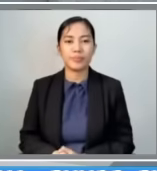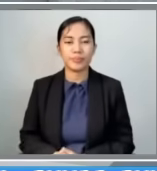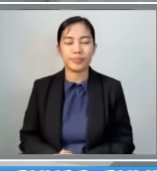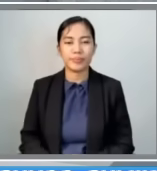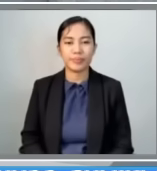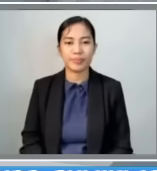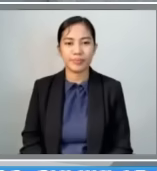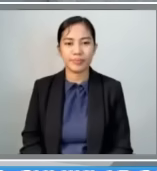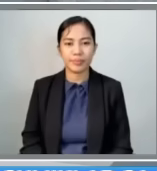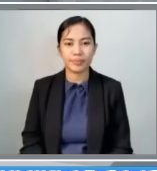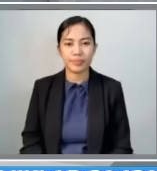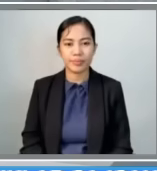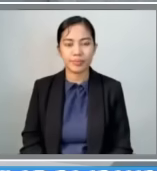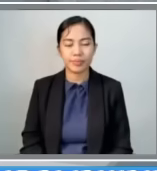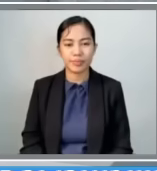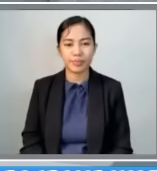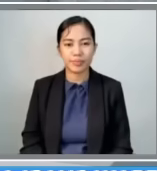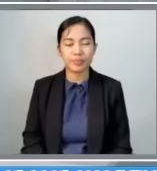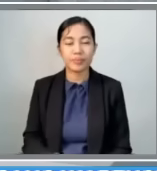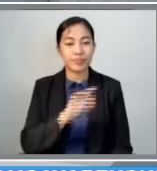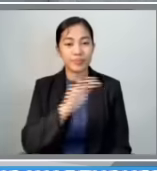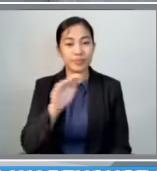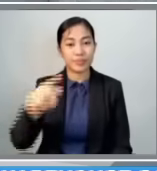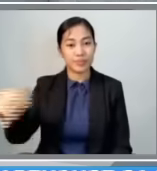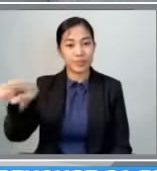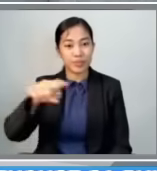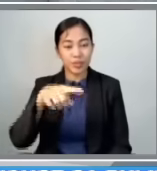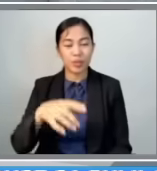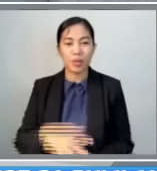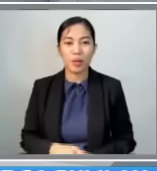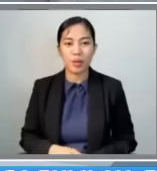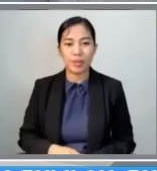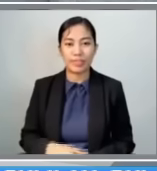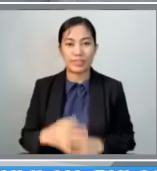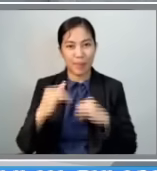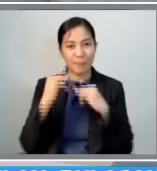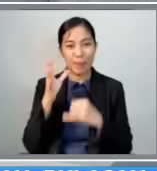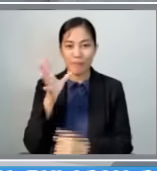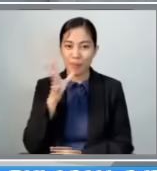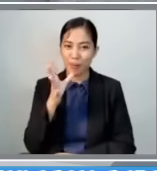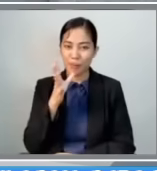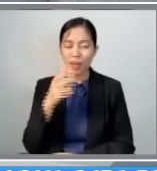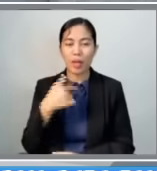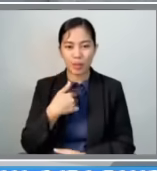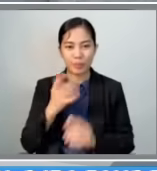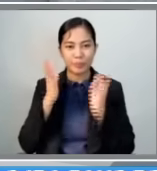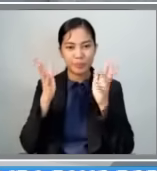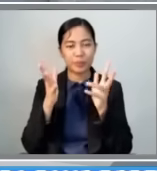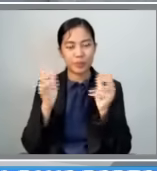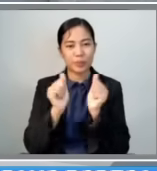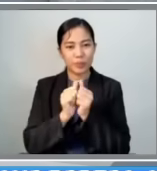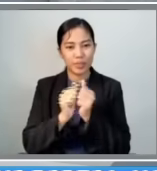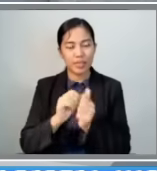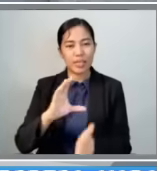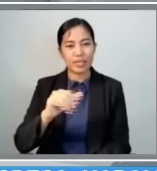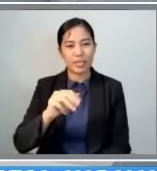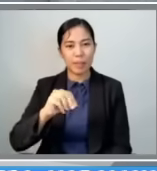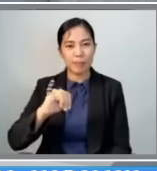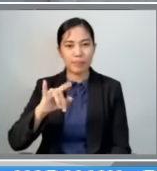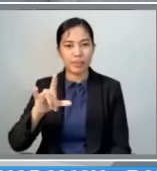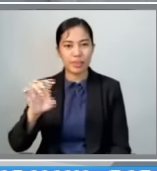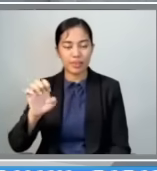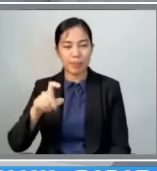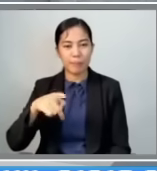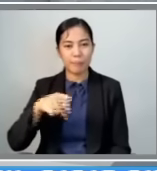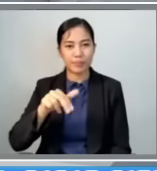Oh, sa mga kapwa ko, Mother John, nakachika ko si Mars Camille Prats at nagbahagi siya ng tips